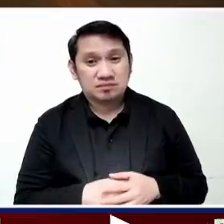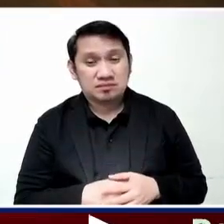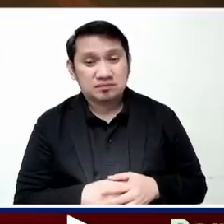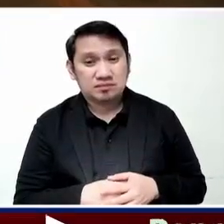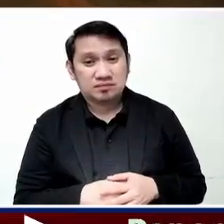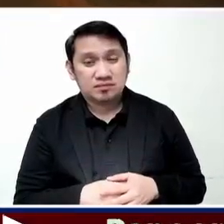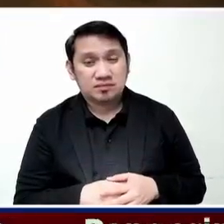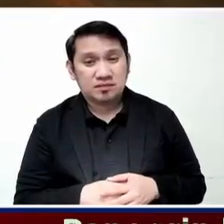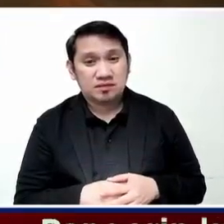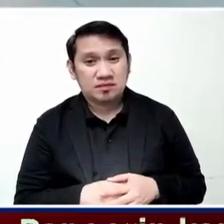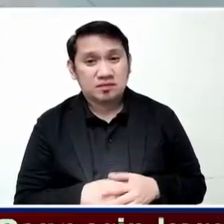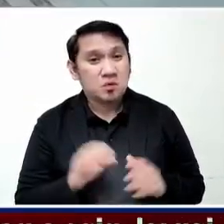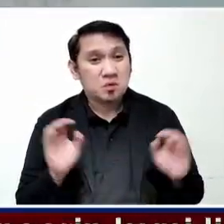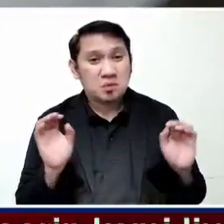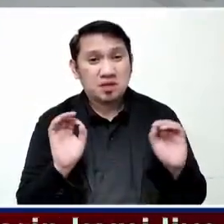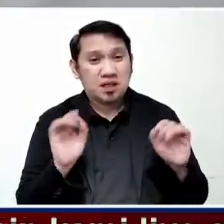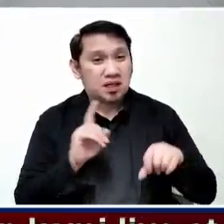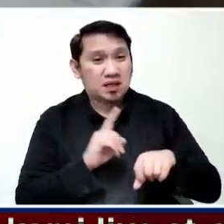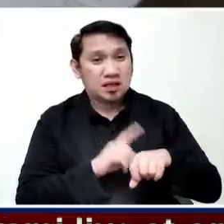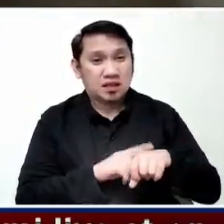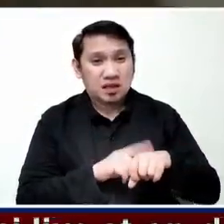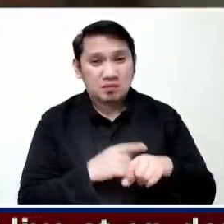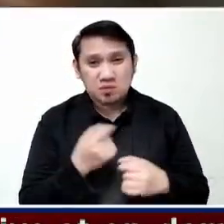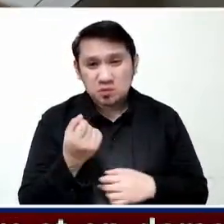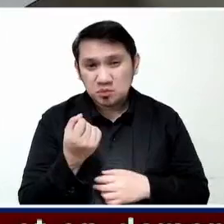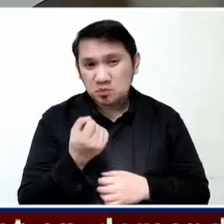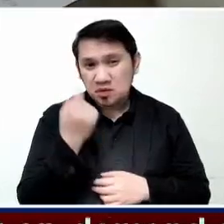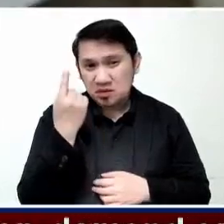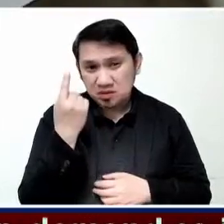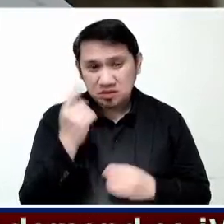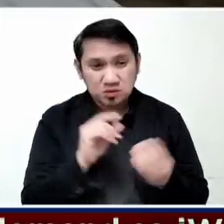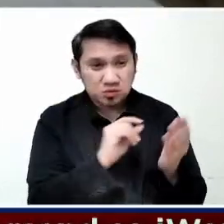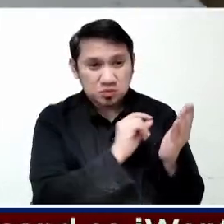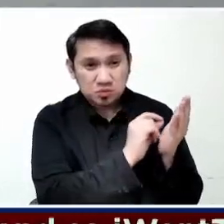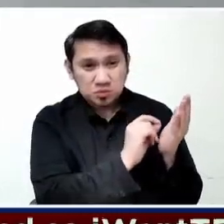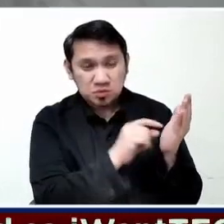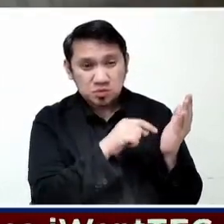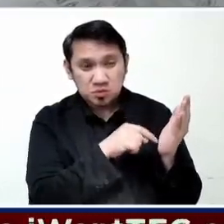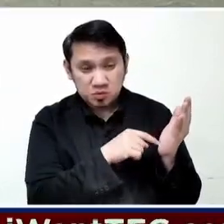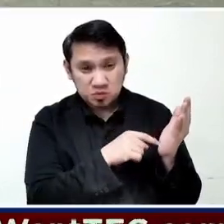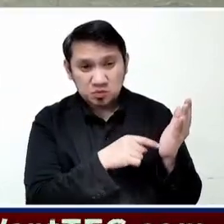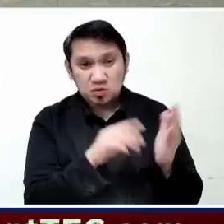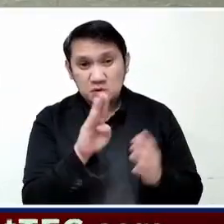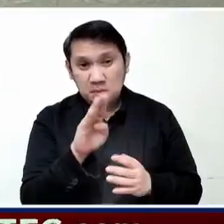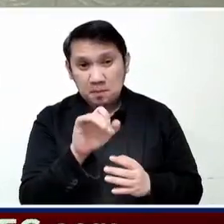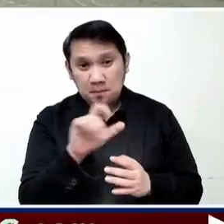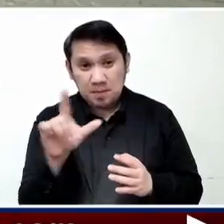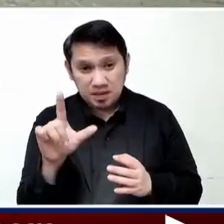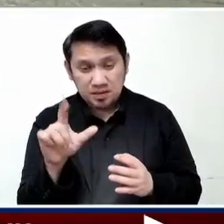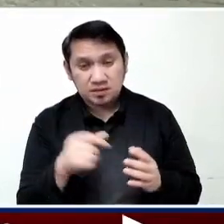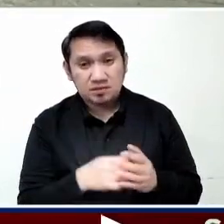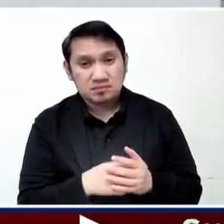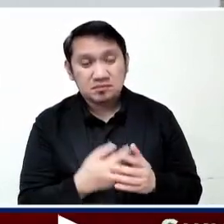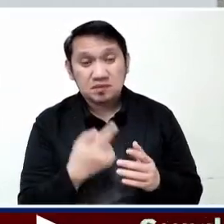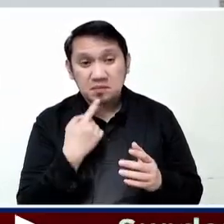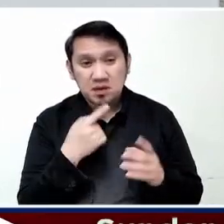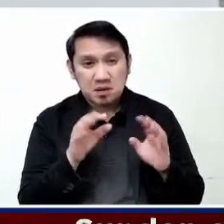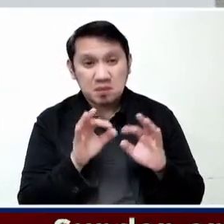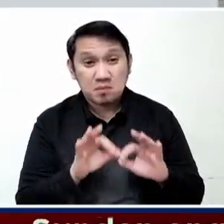Wala ng panahon si Fraylin para intindihin ang mga nakasulat sa kanyang bayarin sa kuryente. Ang importante sa